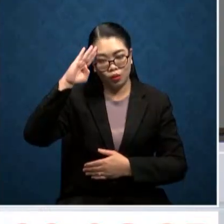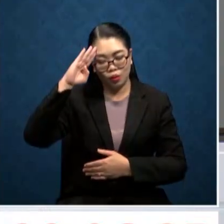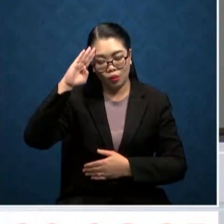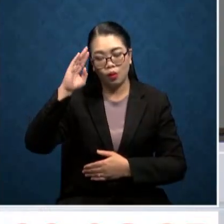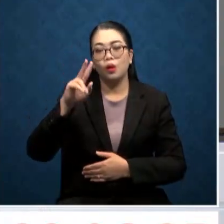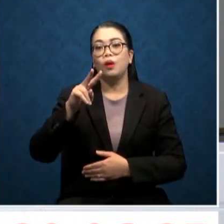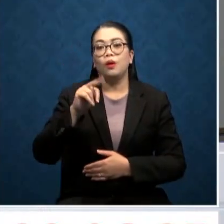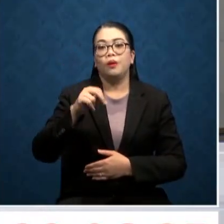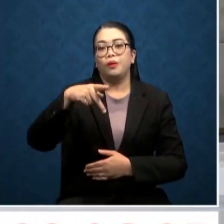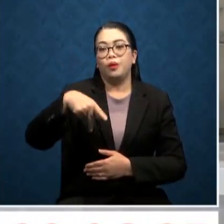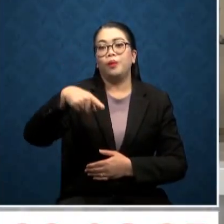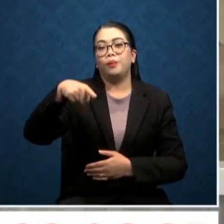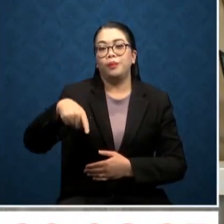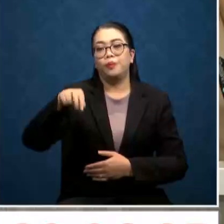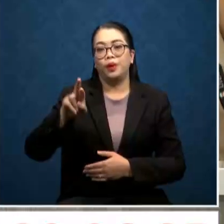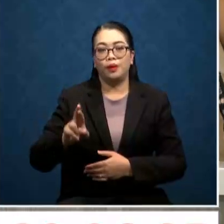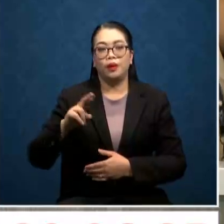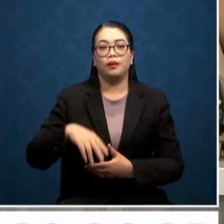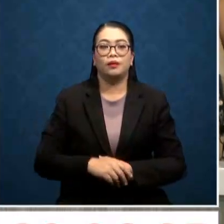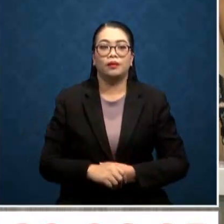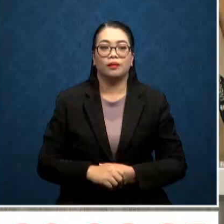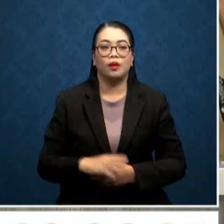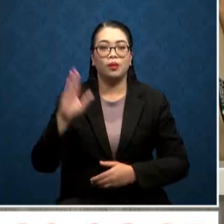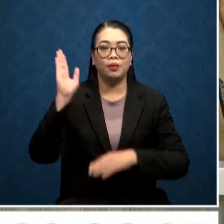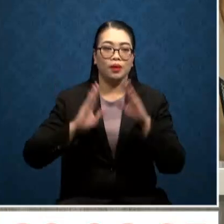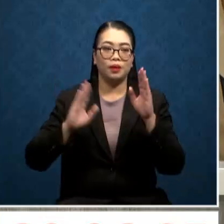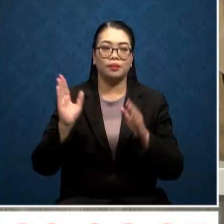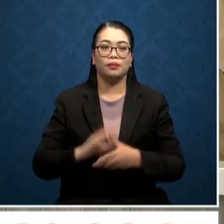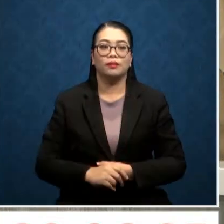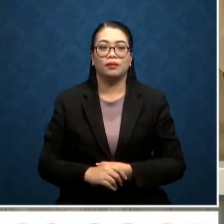พพรโคหกุลครับ